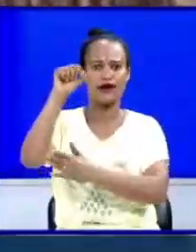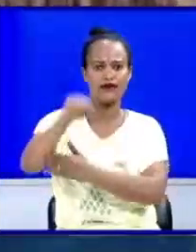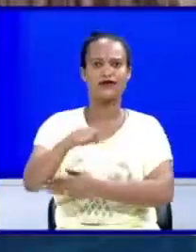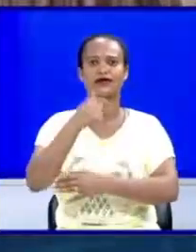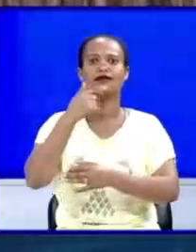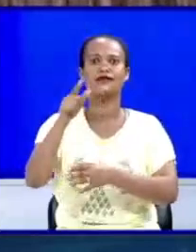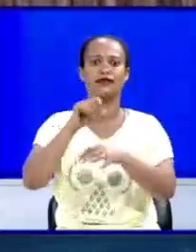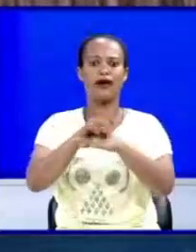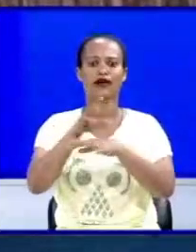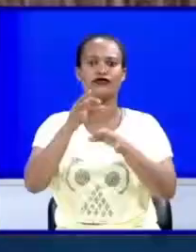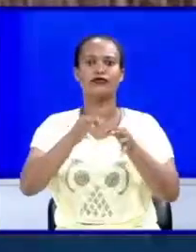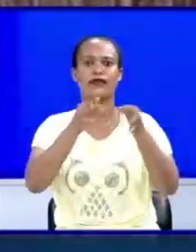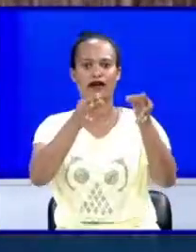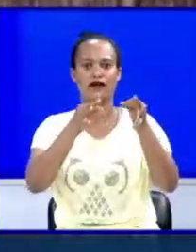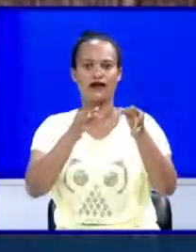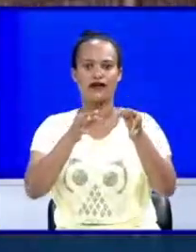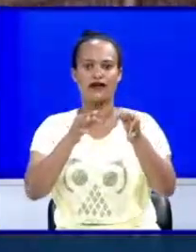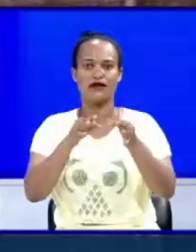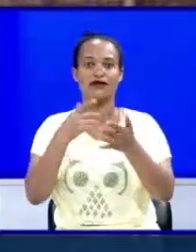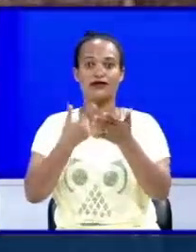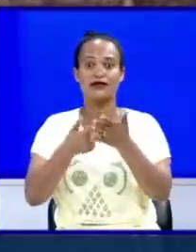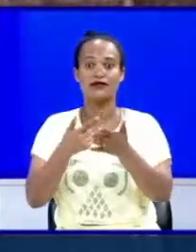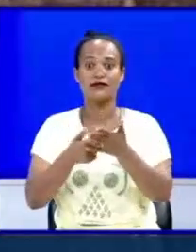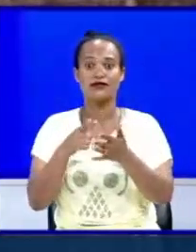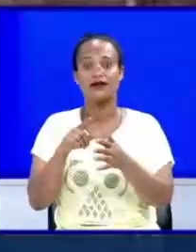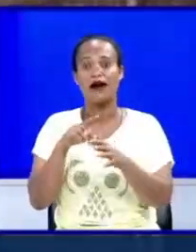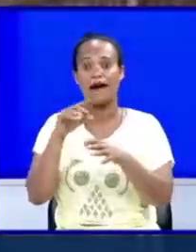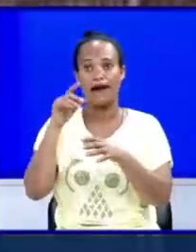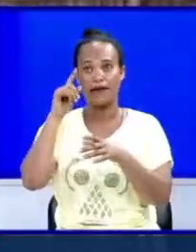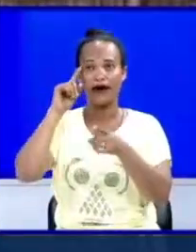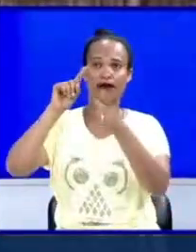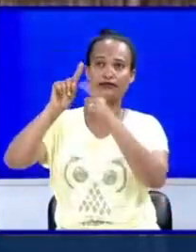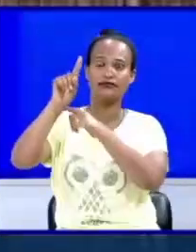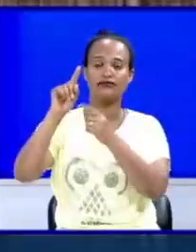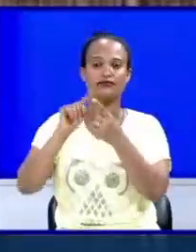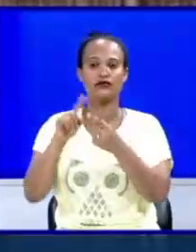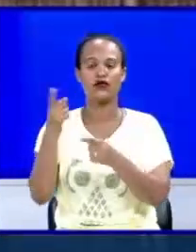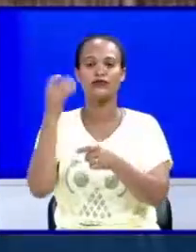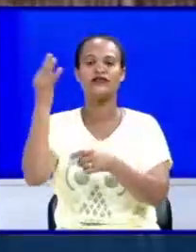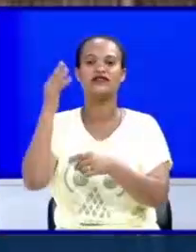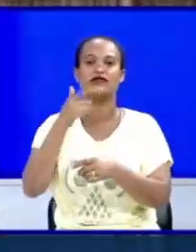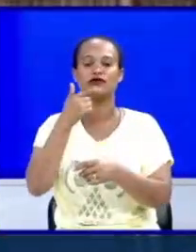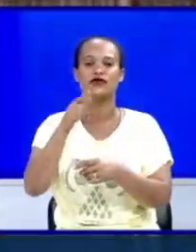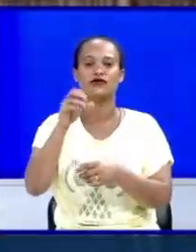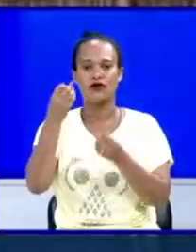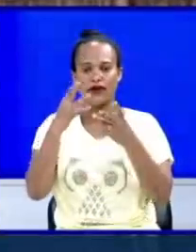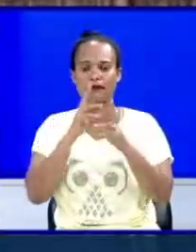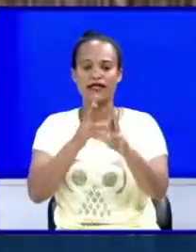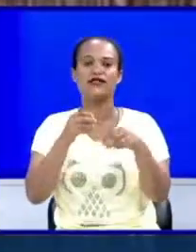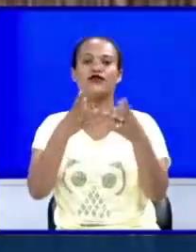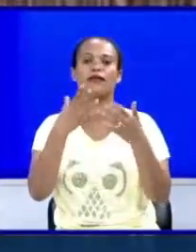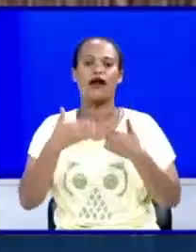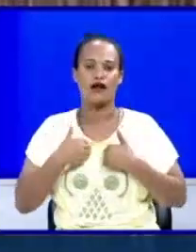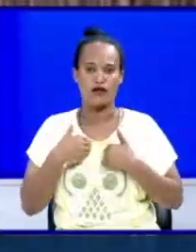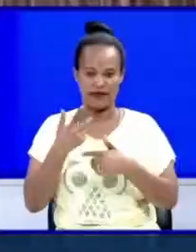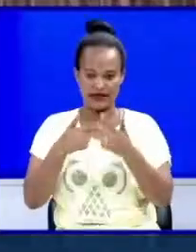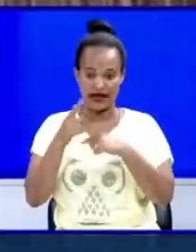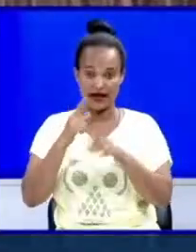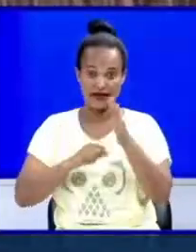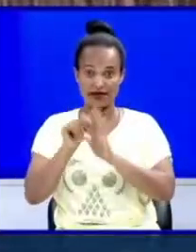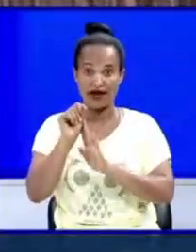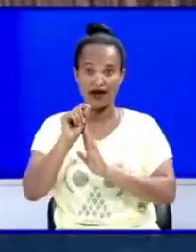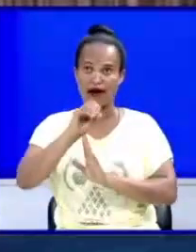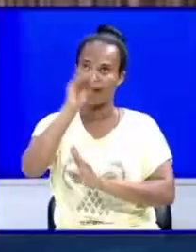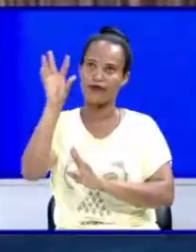ክትብል ዘመሓላለፈቶ መልእኽቲ ብስለታ ናሪሕቓ ኣማቲ ምዃናን ምስክር እዩ ክብሉ ብዙሓት ግብረ መሲ ሂቦምላ ኣለዉ መጻኢ ትግራይ ኣብ